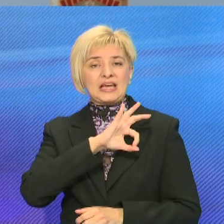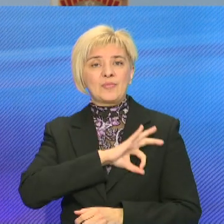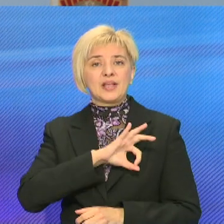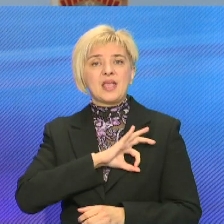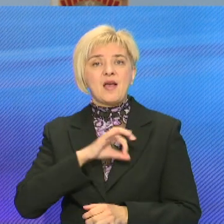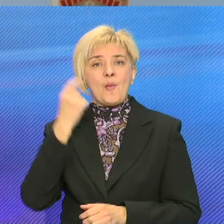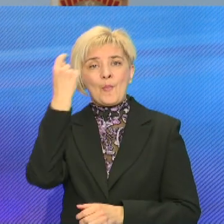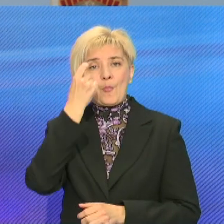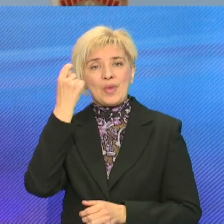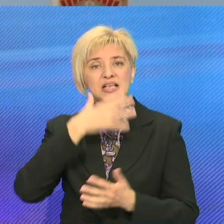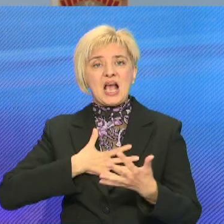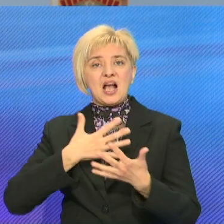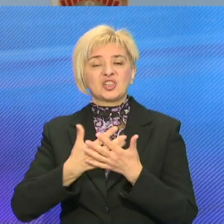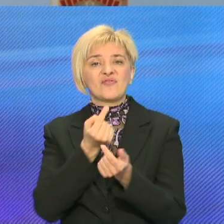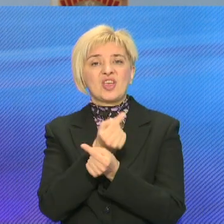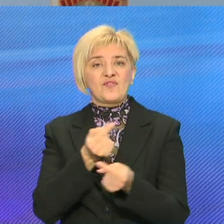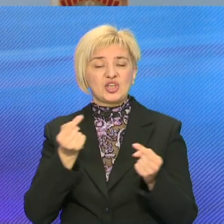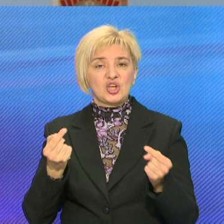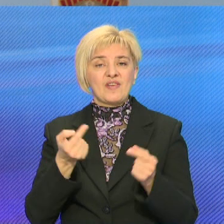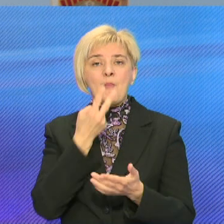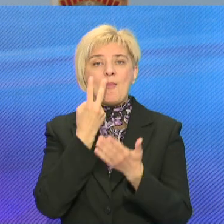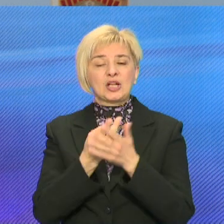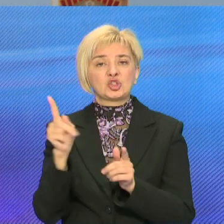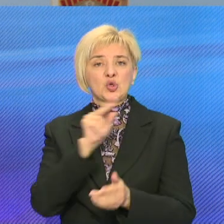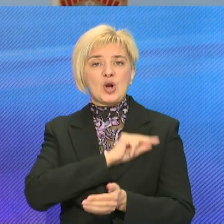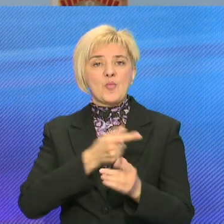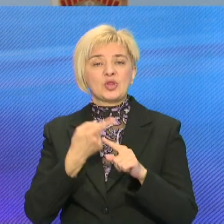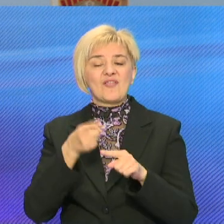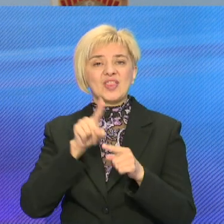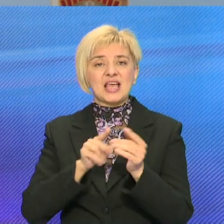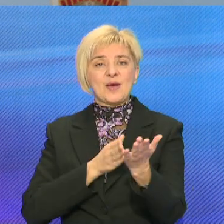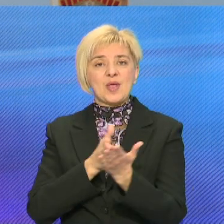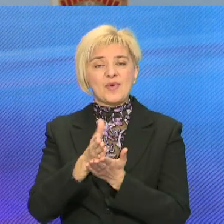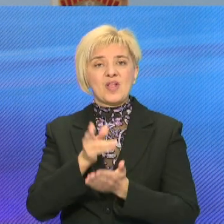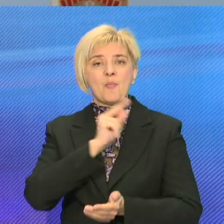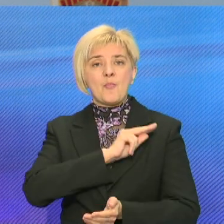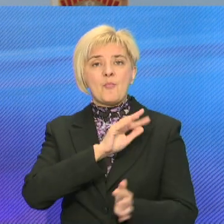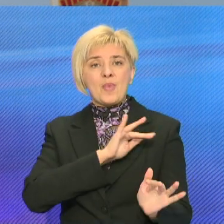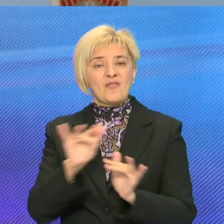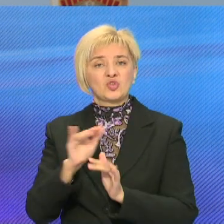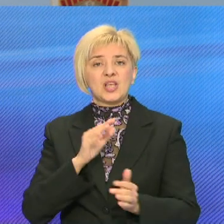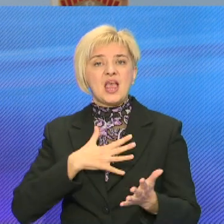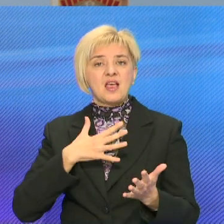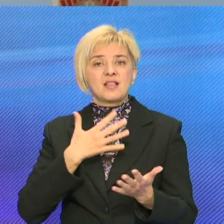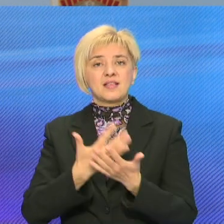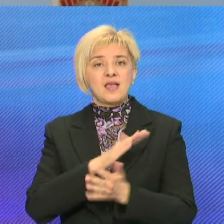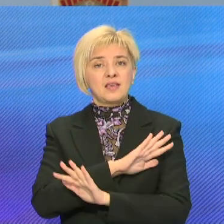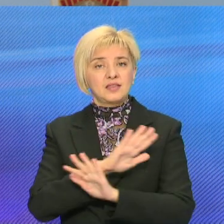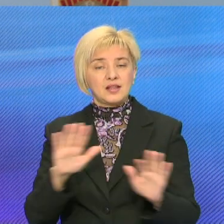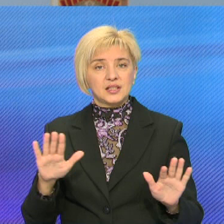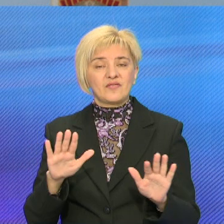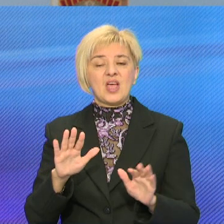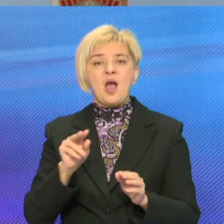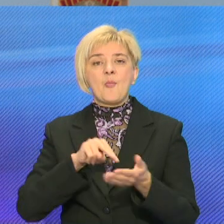веществ. Она показала, что работа в данном направлении проводится недостаточно интенсивно, планирование